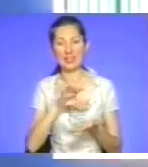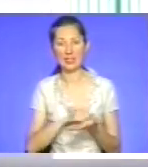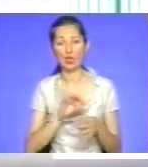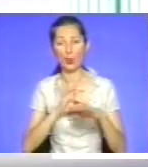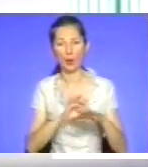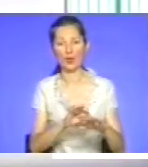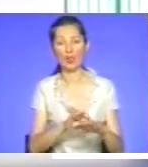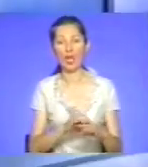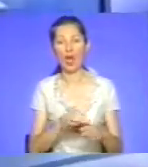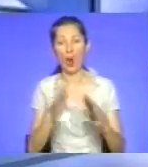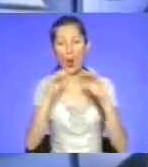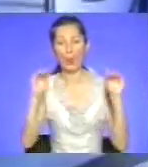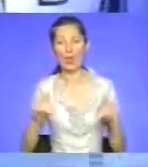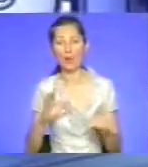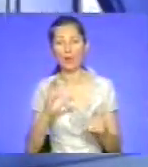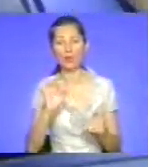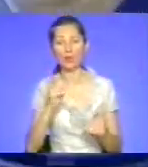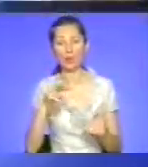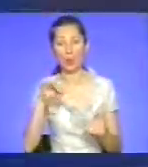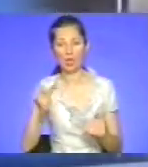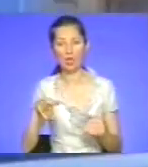хочу мати освіту».